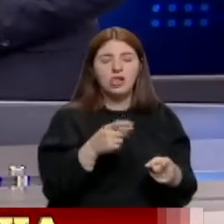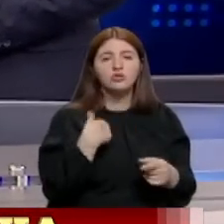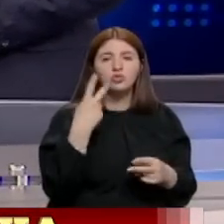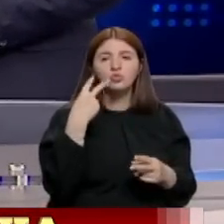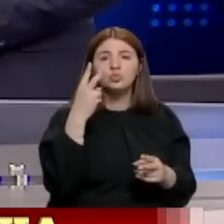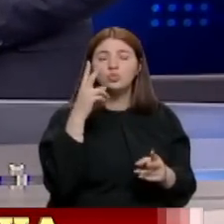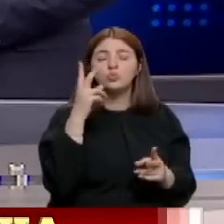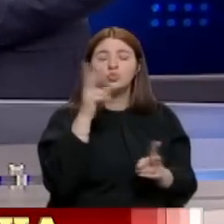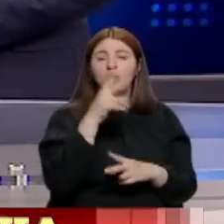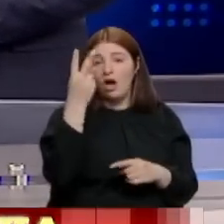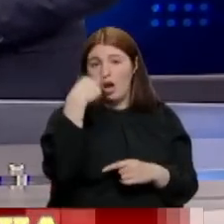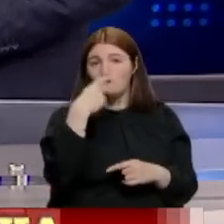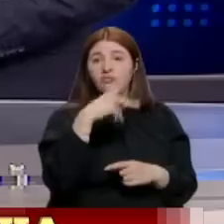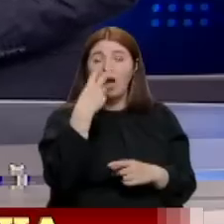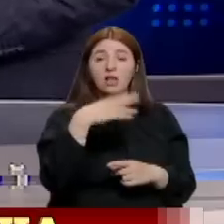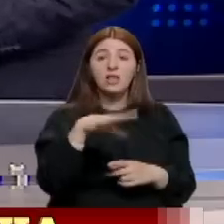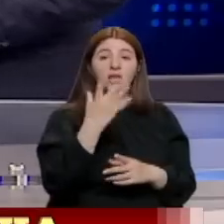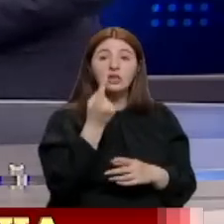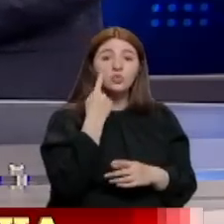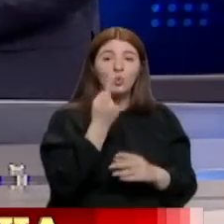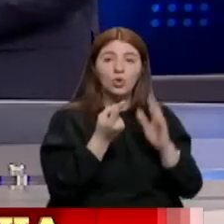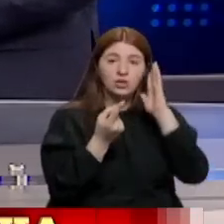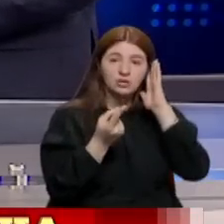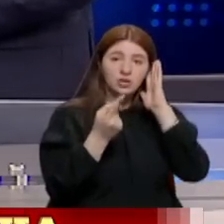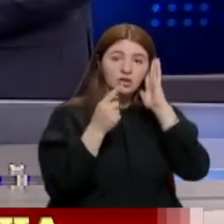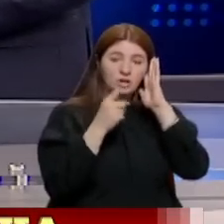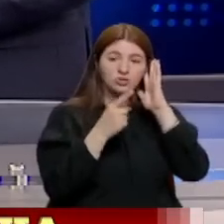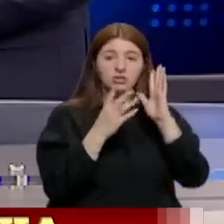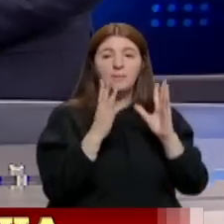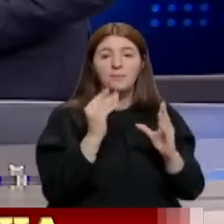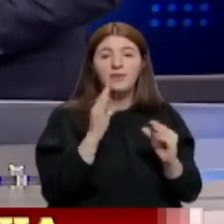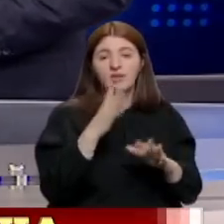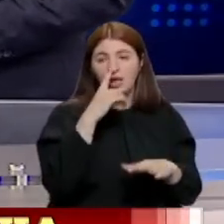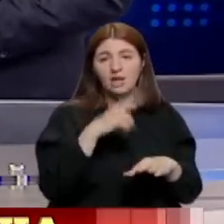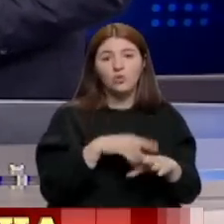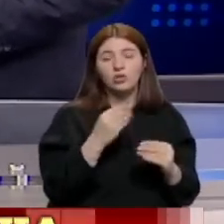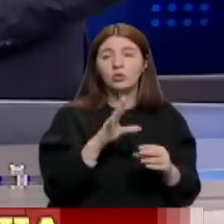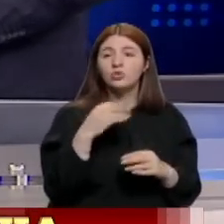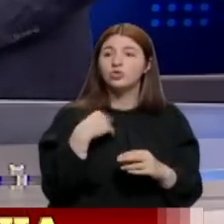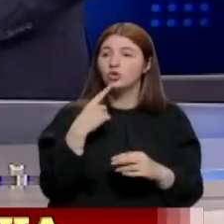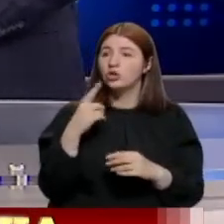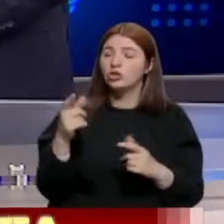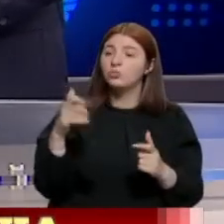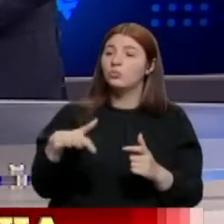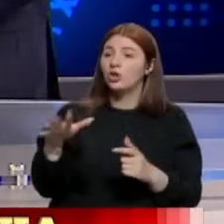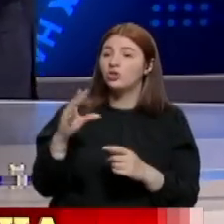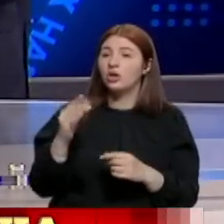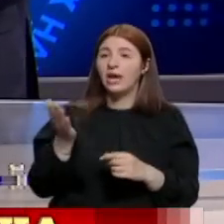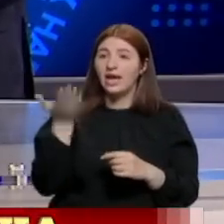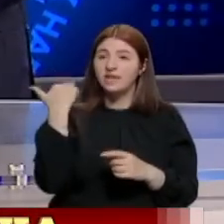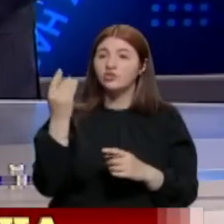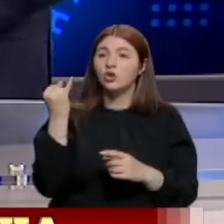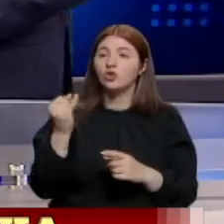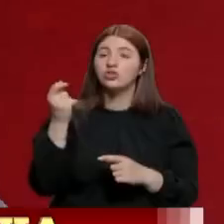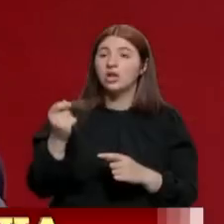ağlıyor. Ağlayan insanları da ne kadar görüyorlar? Maalesef. Ondan da pek emin İlker Bey, olamıyoruz açıkçası. Şunu söyleyeceğim bakın bölgede çok eski ve çok